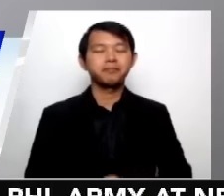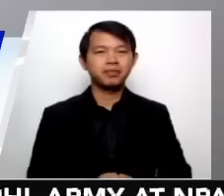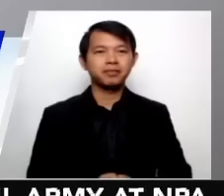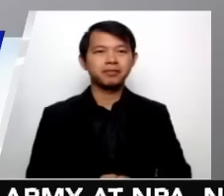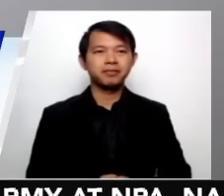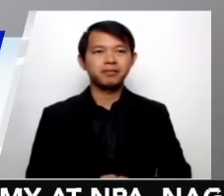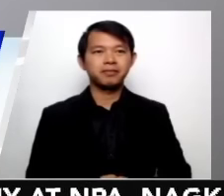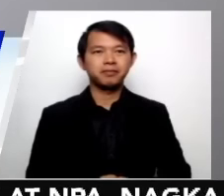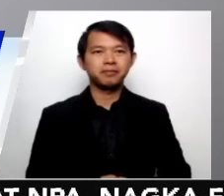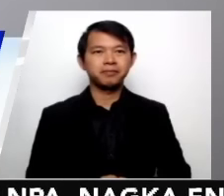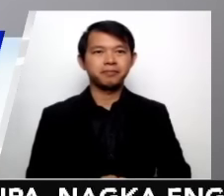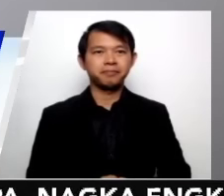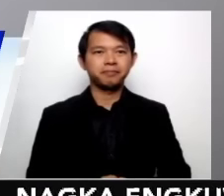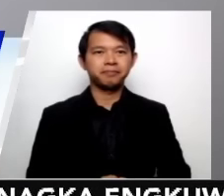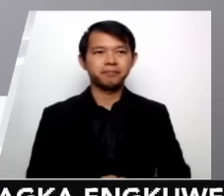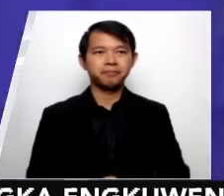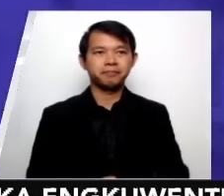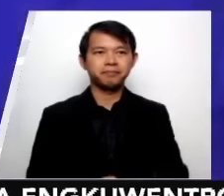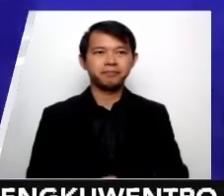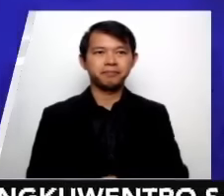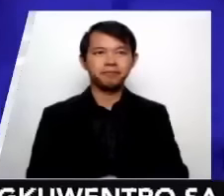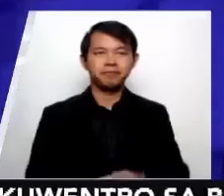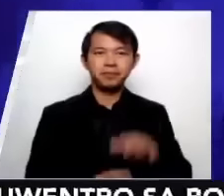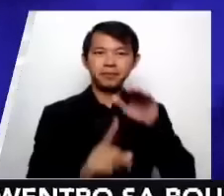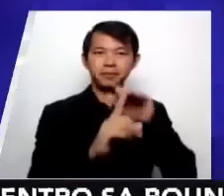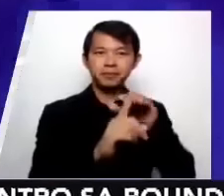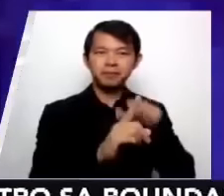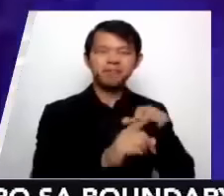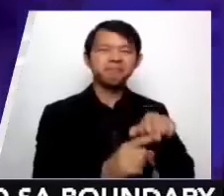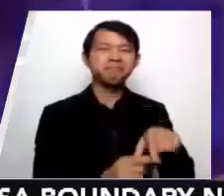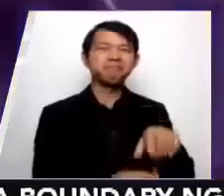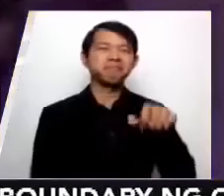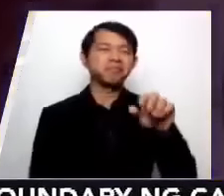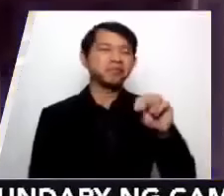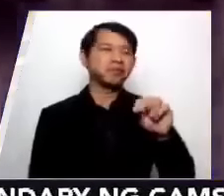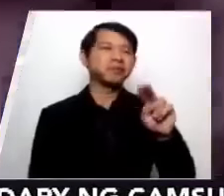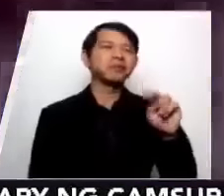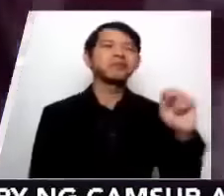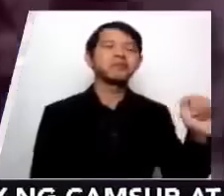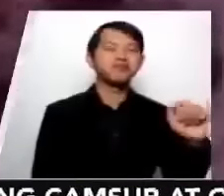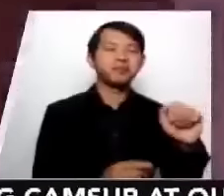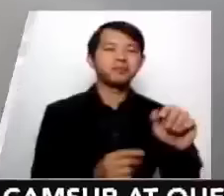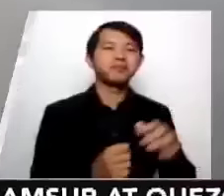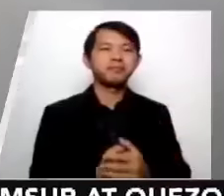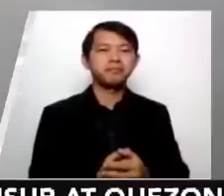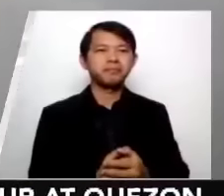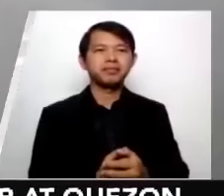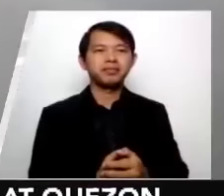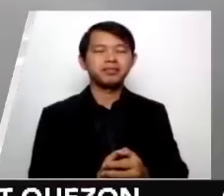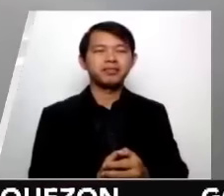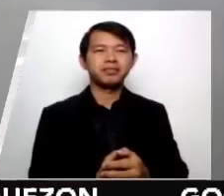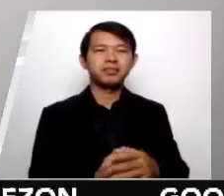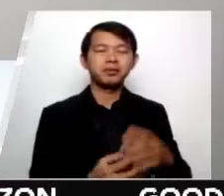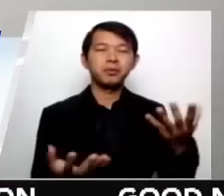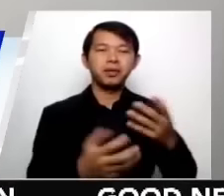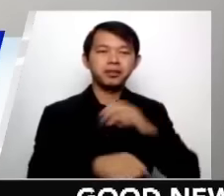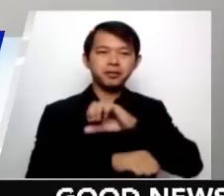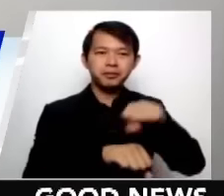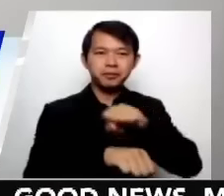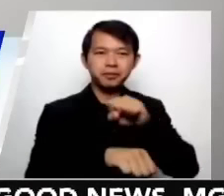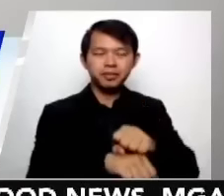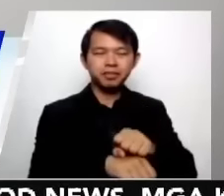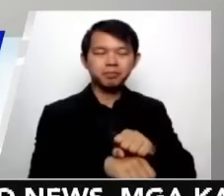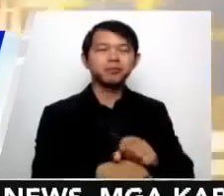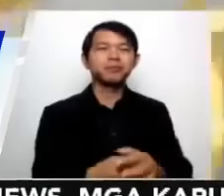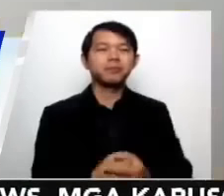Nuna o ate kay Taylor. Nasa Singapore si Minho para sa concert ng kanilang grupo. Nagpakita rin doon ng suporta